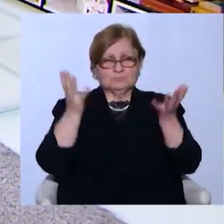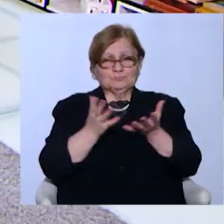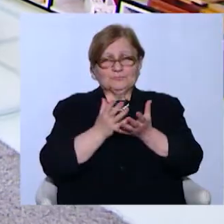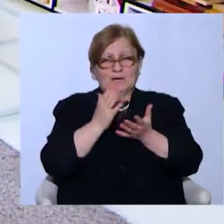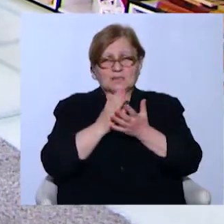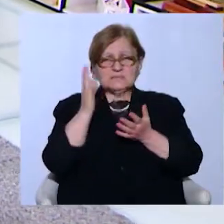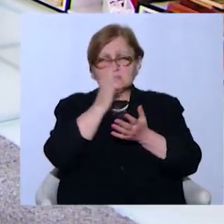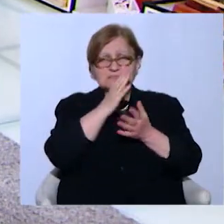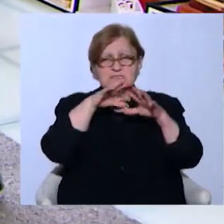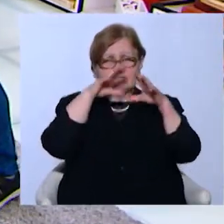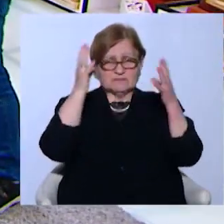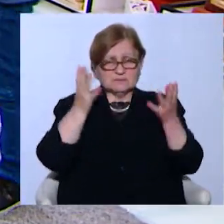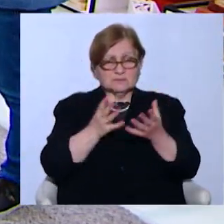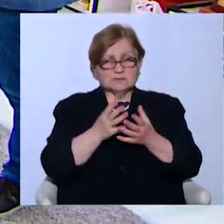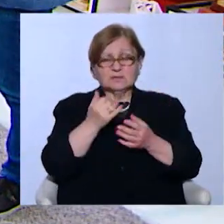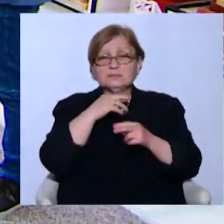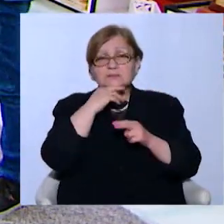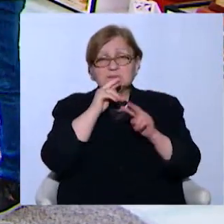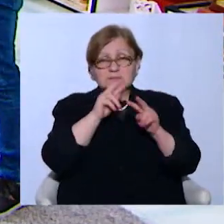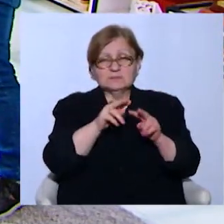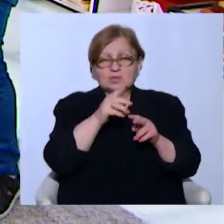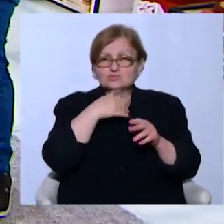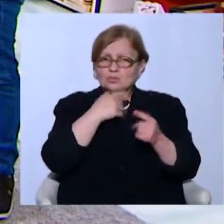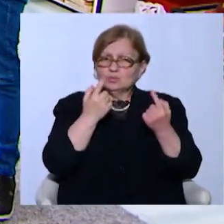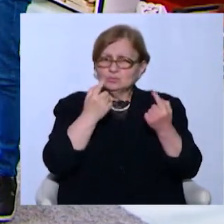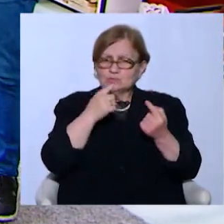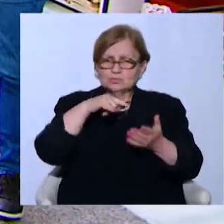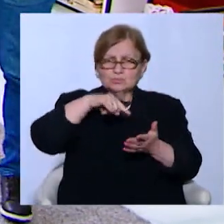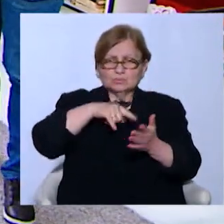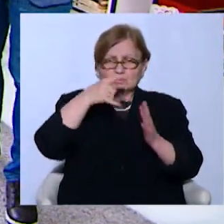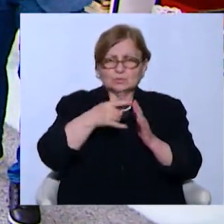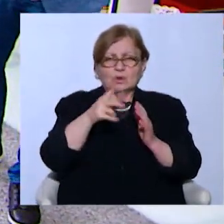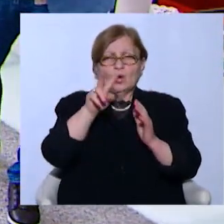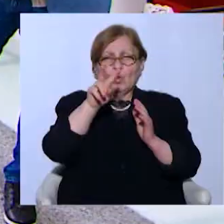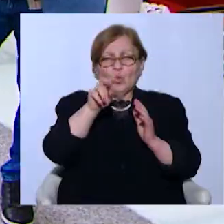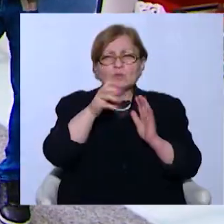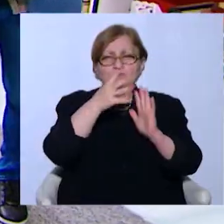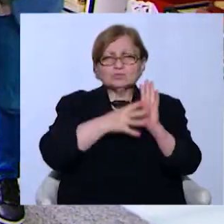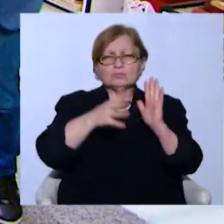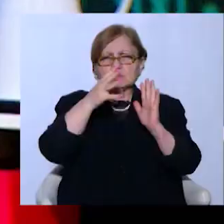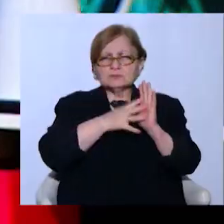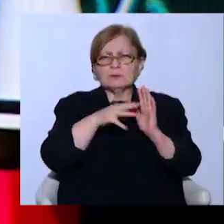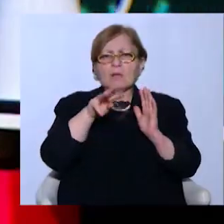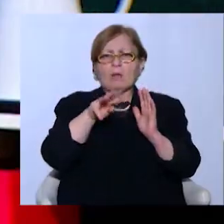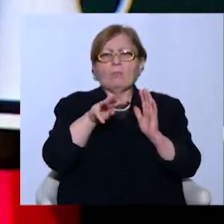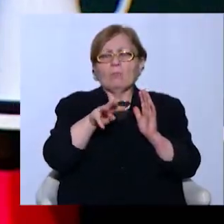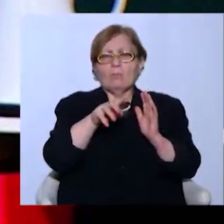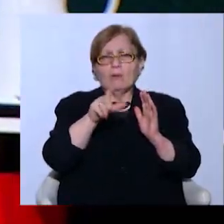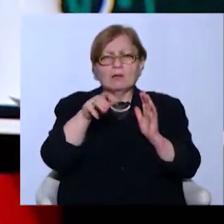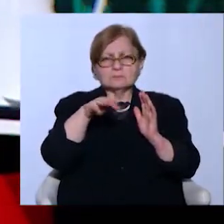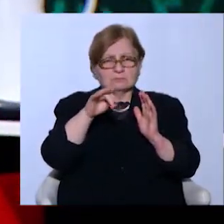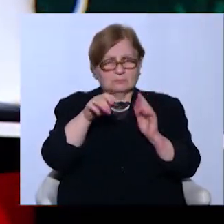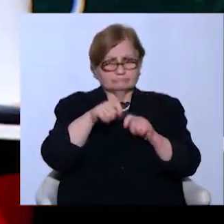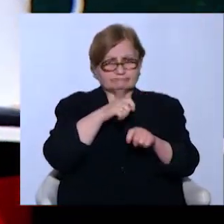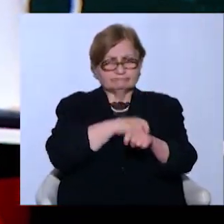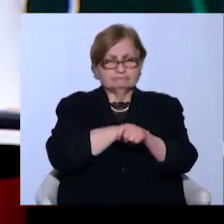ყურადღებას, საკმაოდ დიდი კუბი გვაქვს, 299 მეტრი არის მისი წიბო სიგრძე,